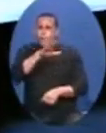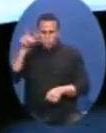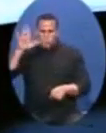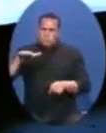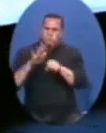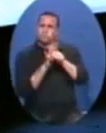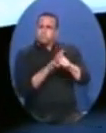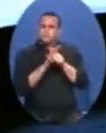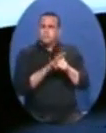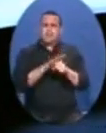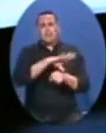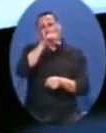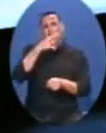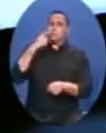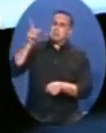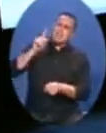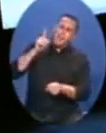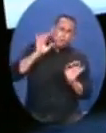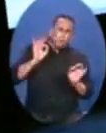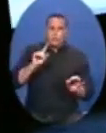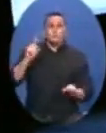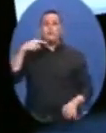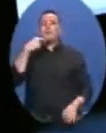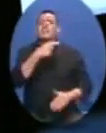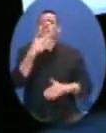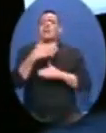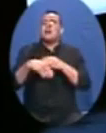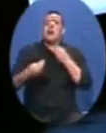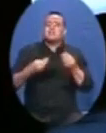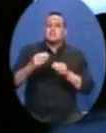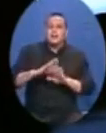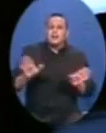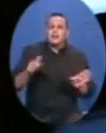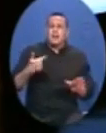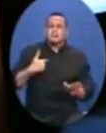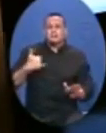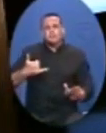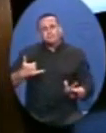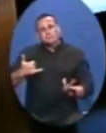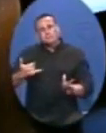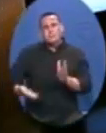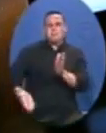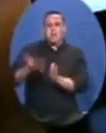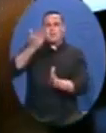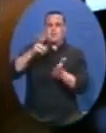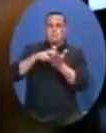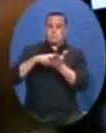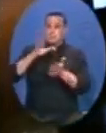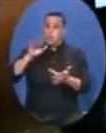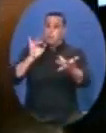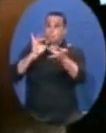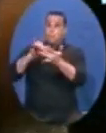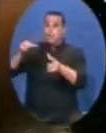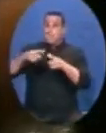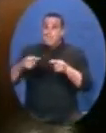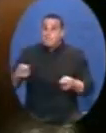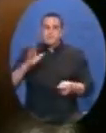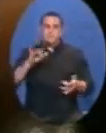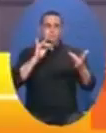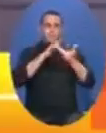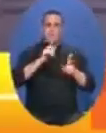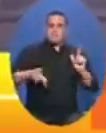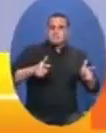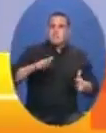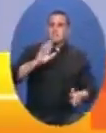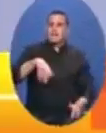לחץ לא הוגן, לא הגיוני, אבל הוא בא ואומר להם, נגמר המשחק, אני מעלה פה מכסים. וגם מול קוריאה, גם מול יפן, גם מול מקסיקו וקנדה,